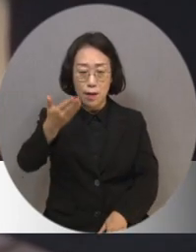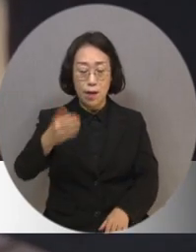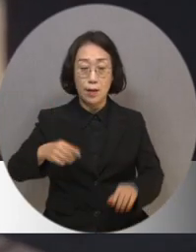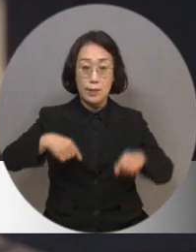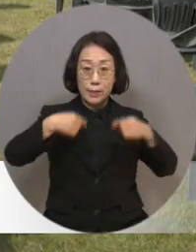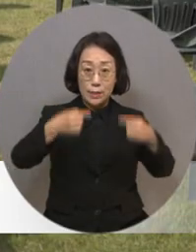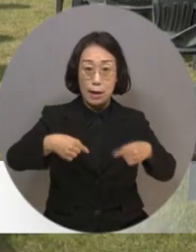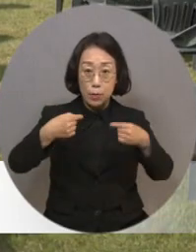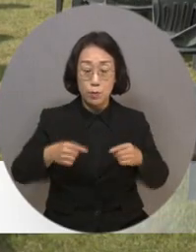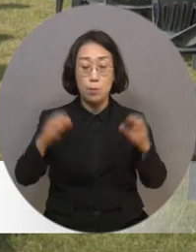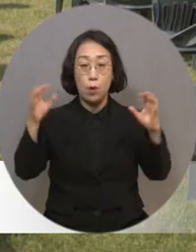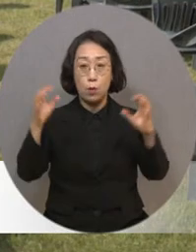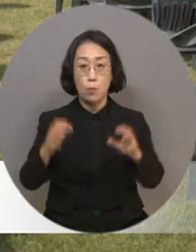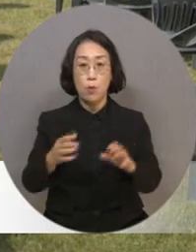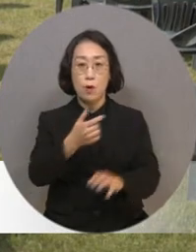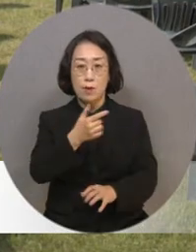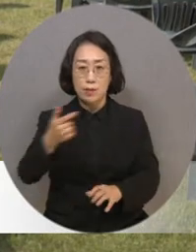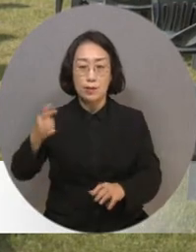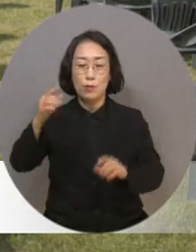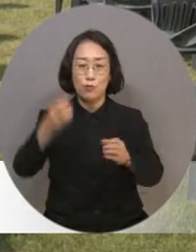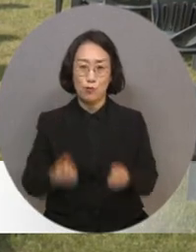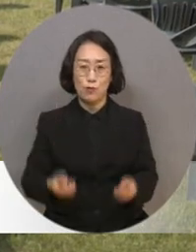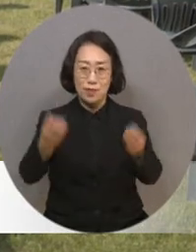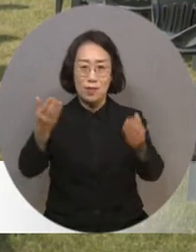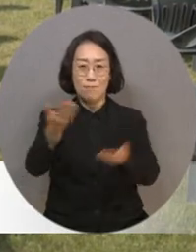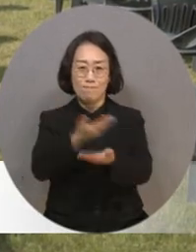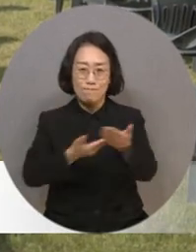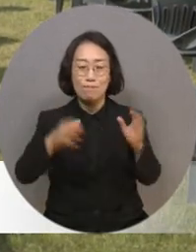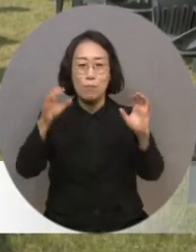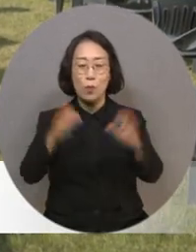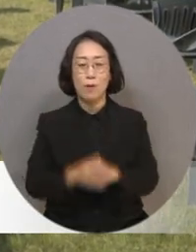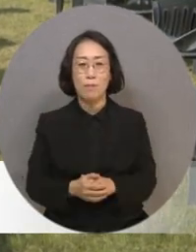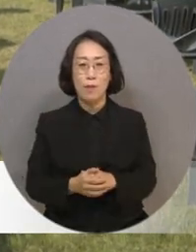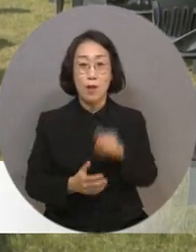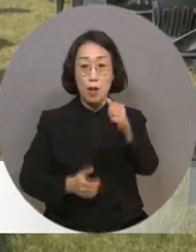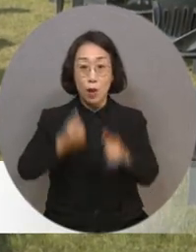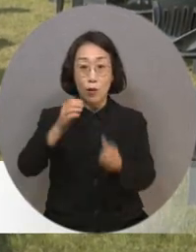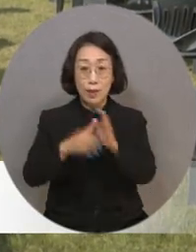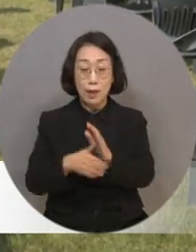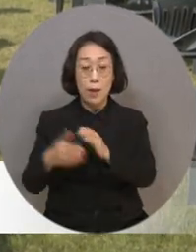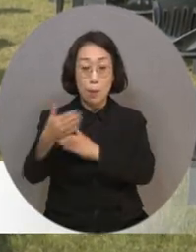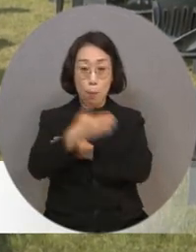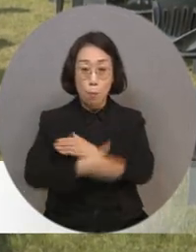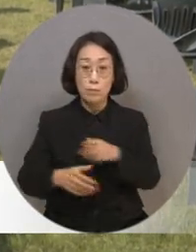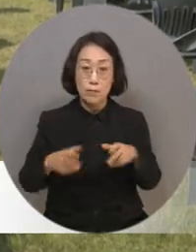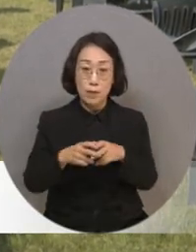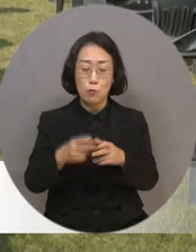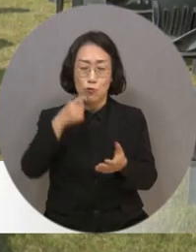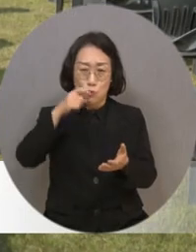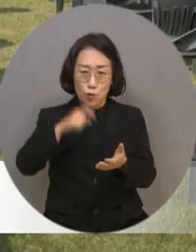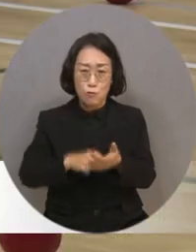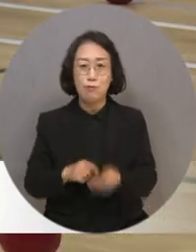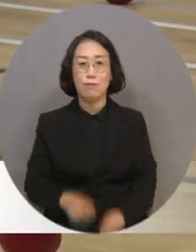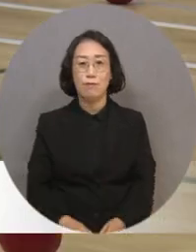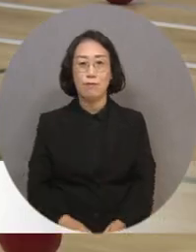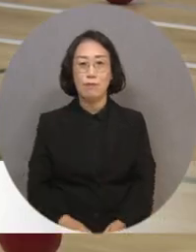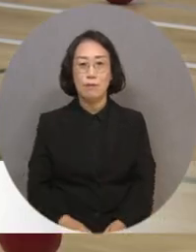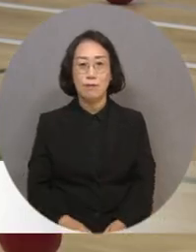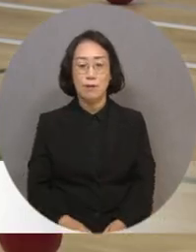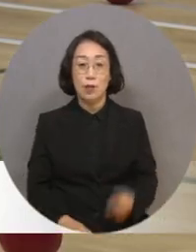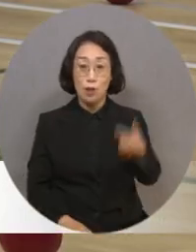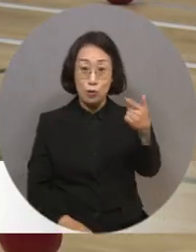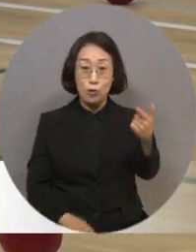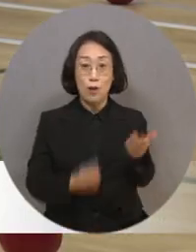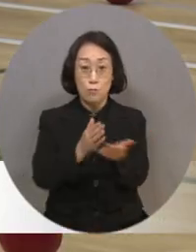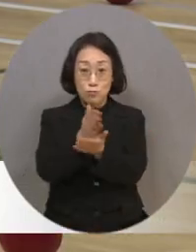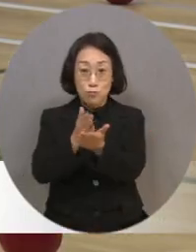참여한 스포츠 축제의 장이었습니다. 대회 경기에서는 지체장애인이 쉽게 참여 가능한 6개